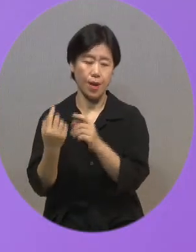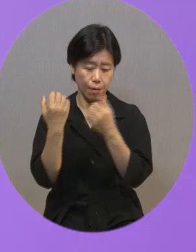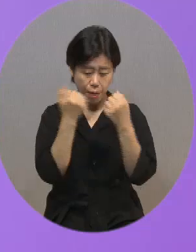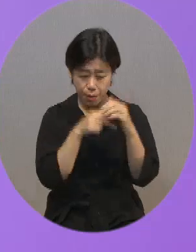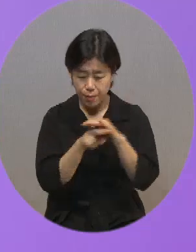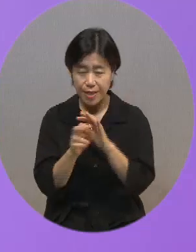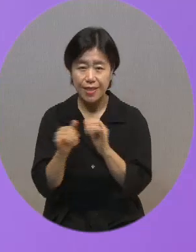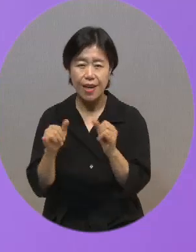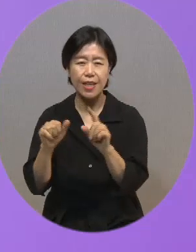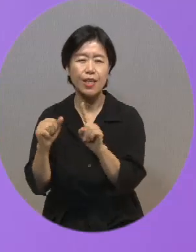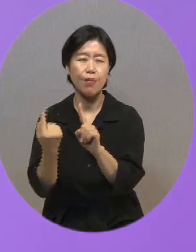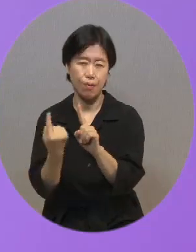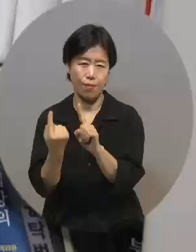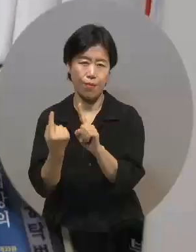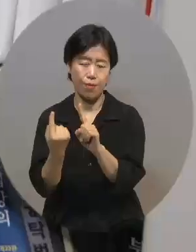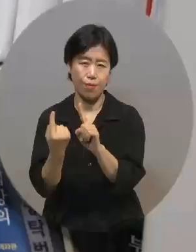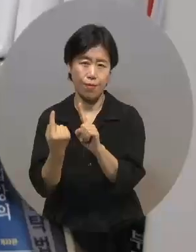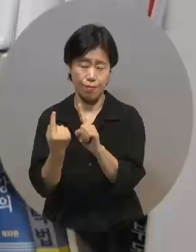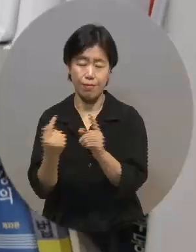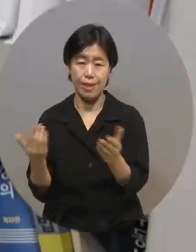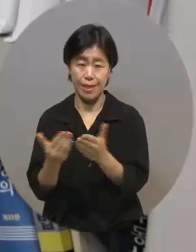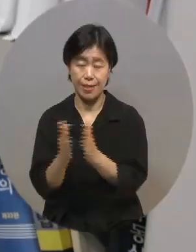타이틀을 붙여주셨어요.